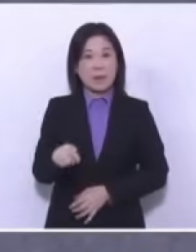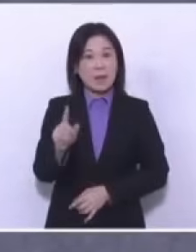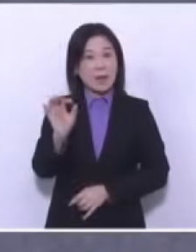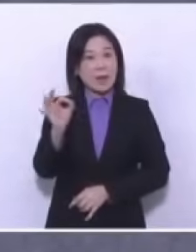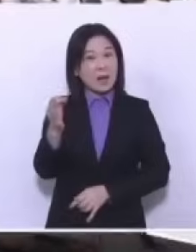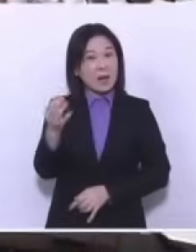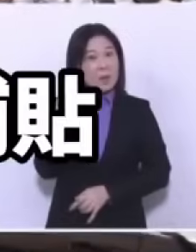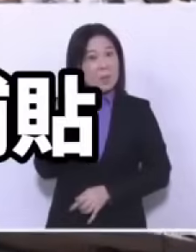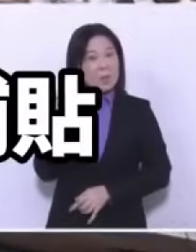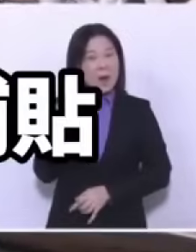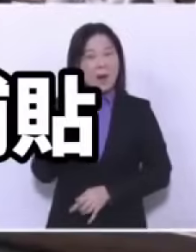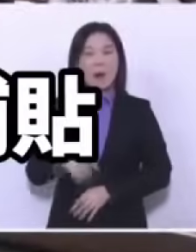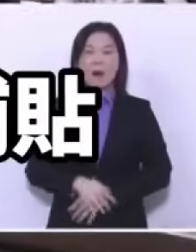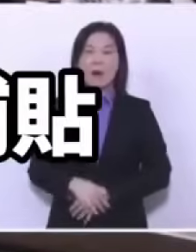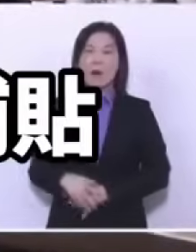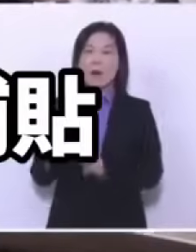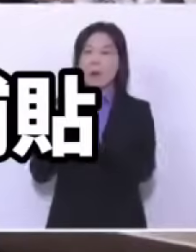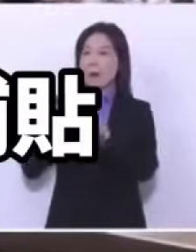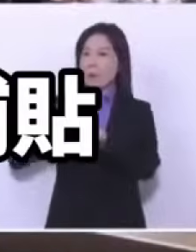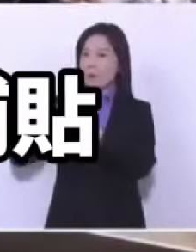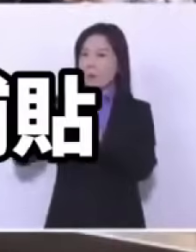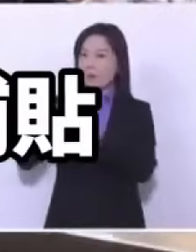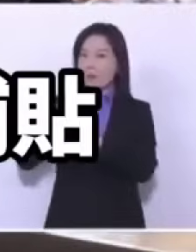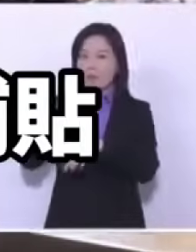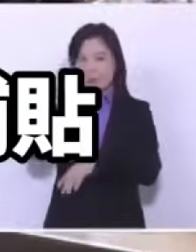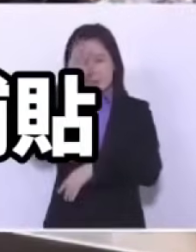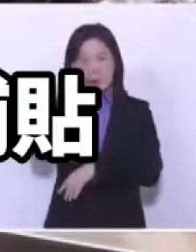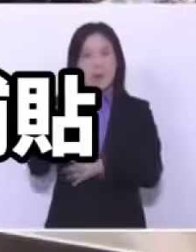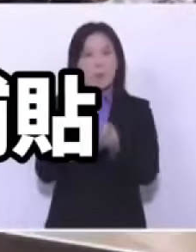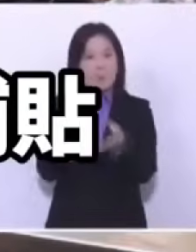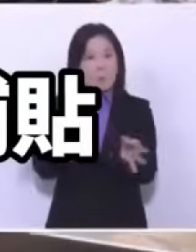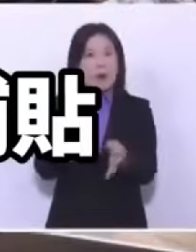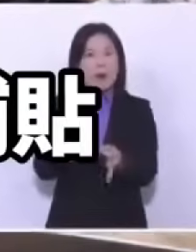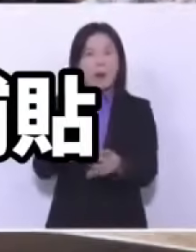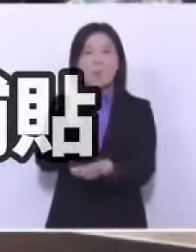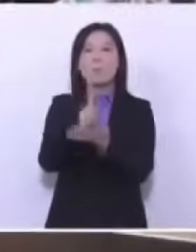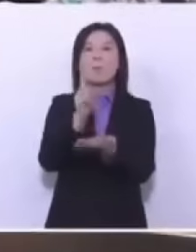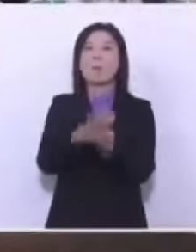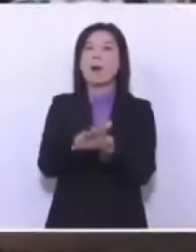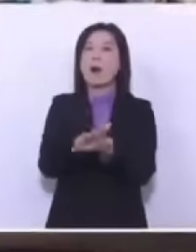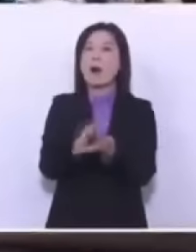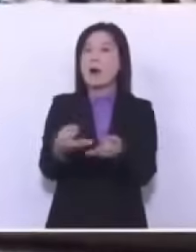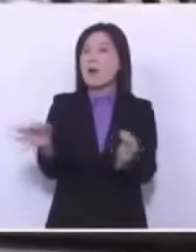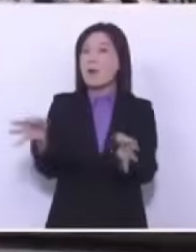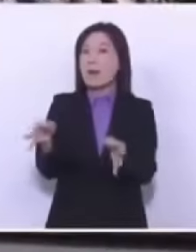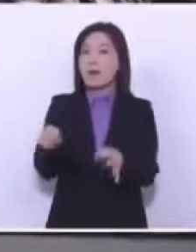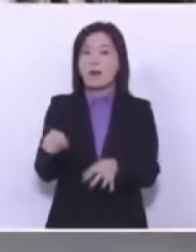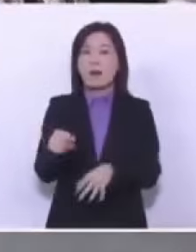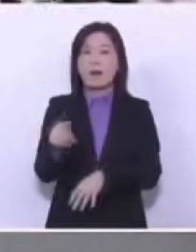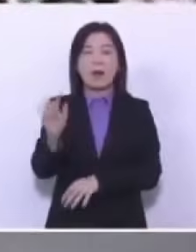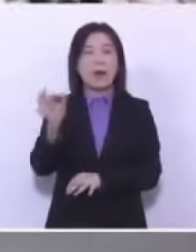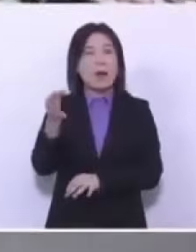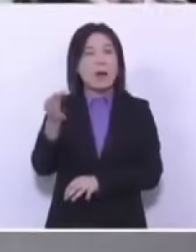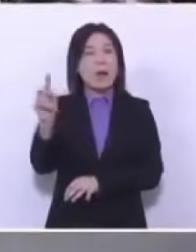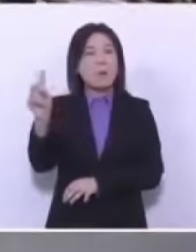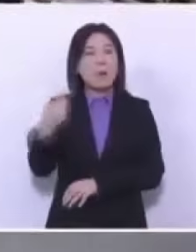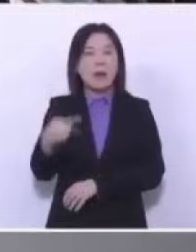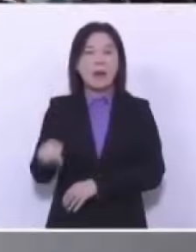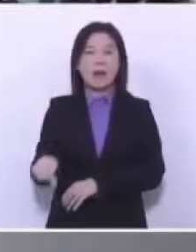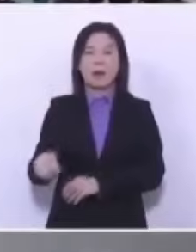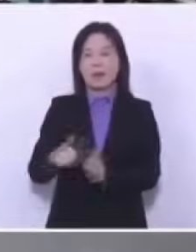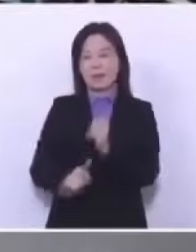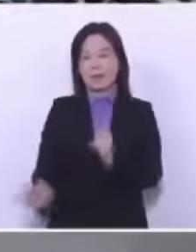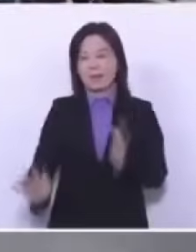上，民进党现在发给我们的一次性补贴，其实是我们向下一代的